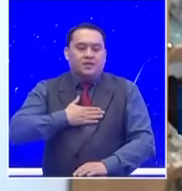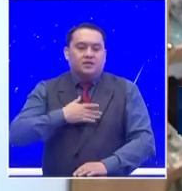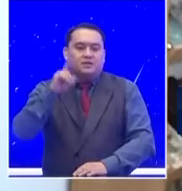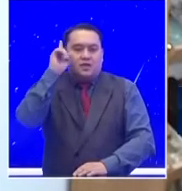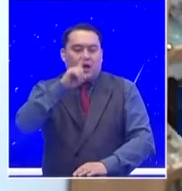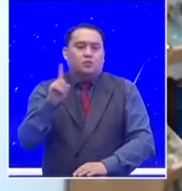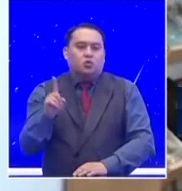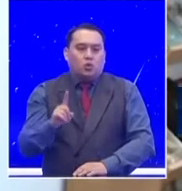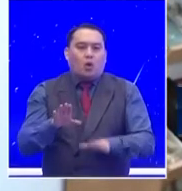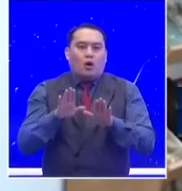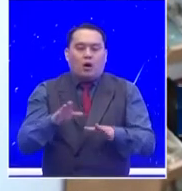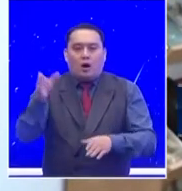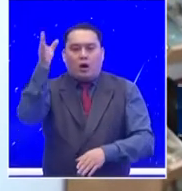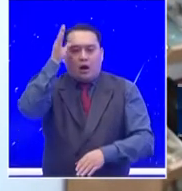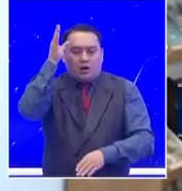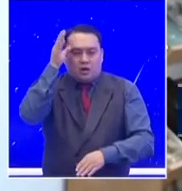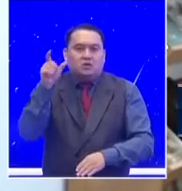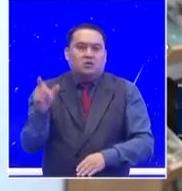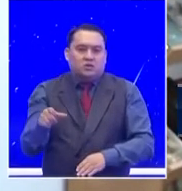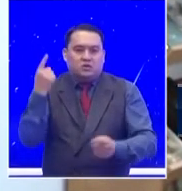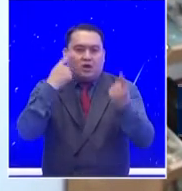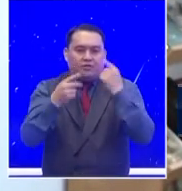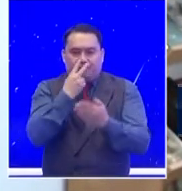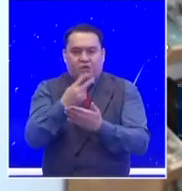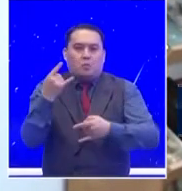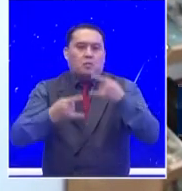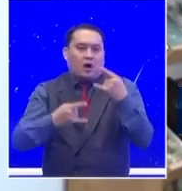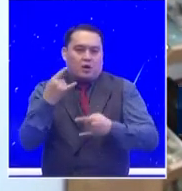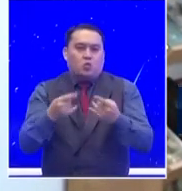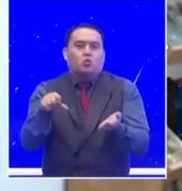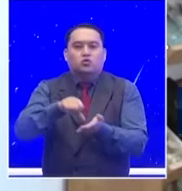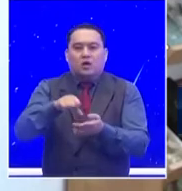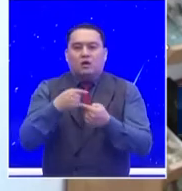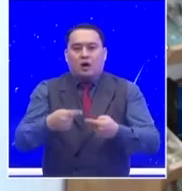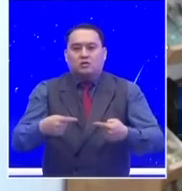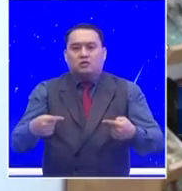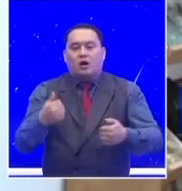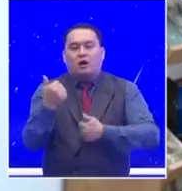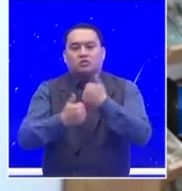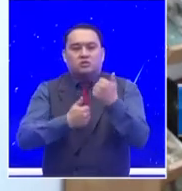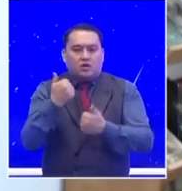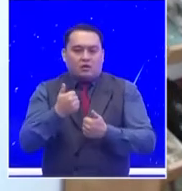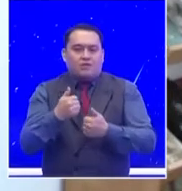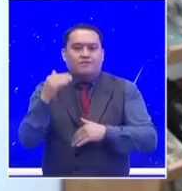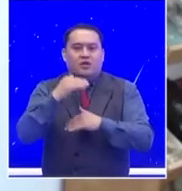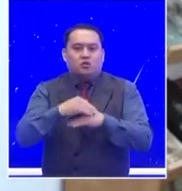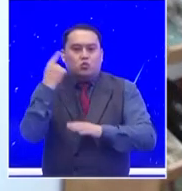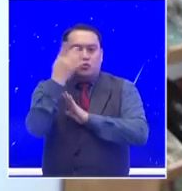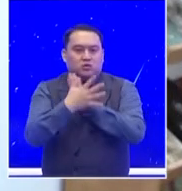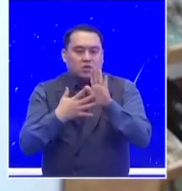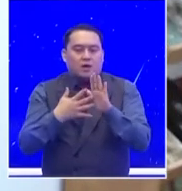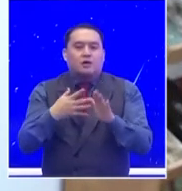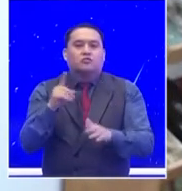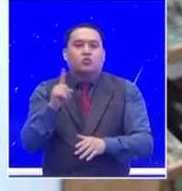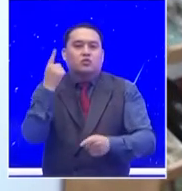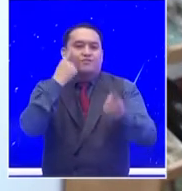Айтахана Булгакова мы знаем как Акына-импровизатора. Видели его по телевизору, как он принимал участие в различных айтысах. А вот на вечере мы глубже узнали о его